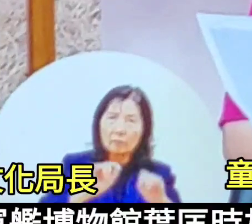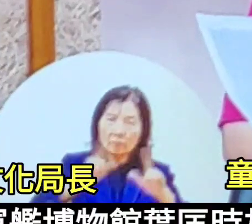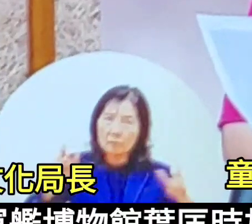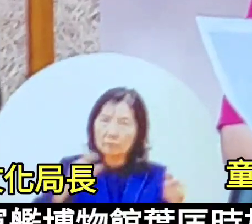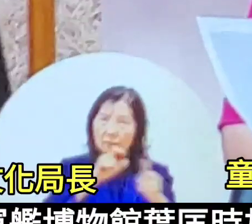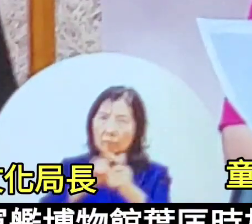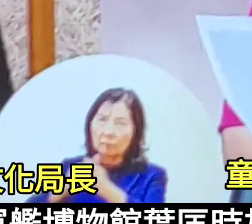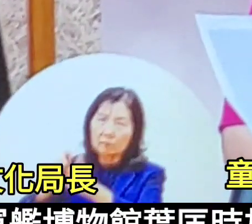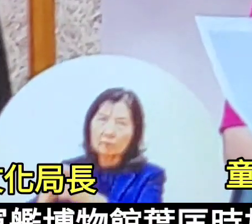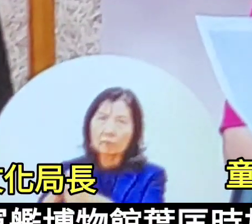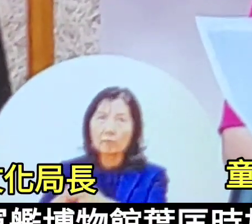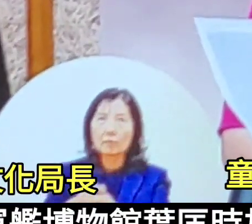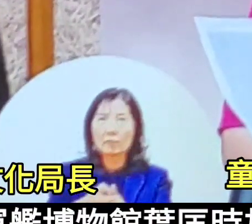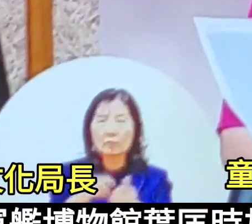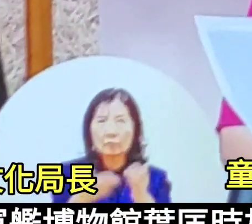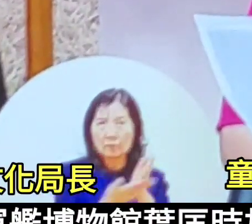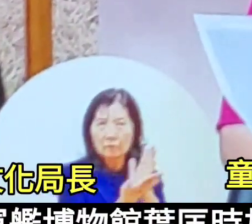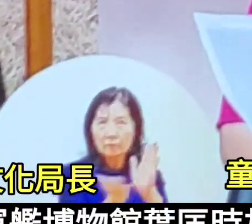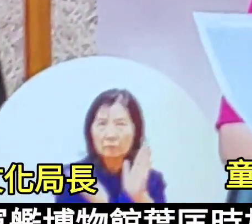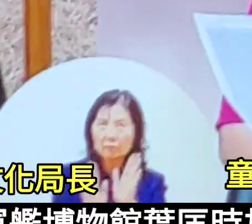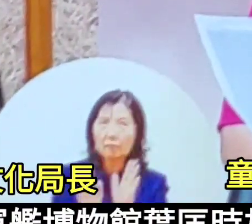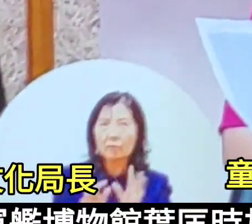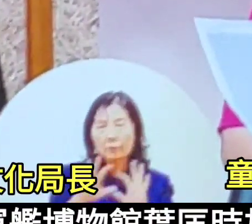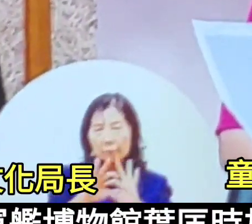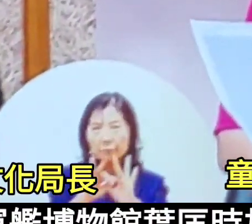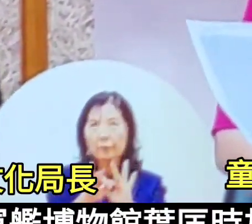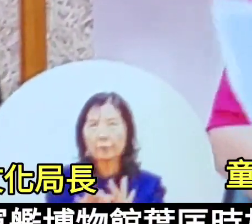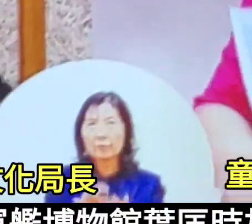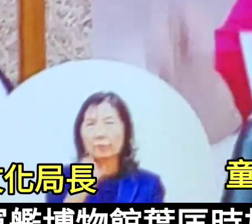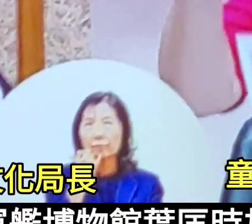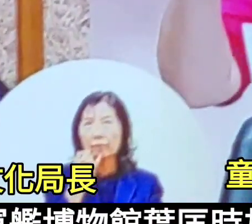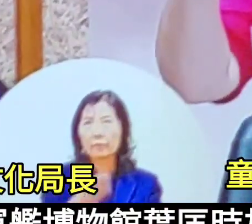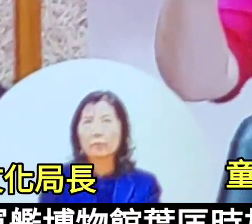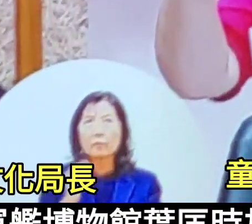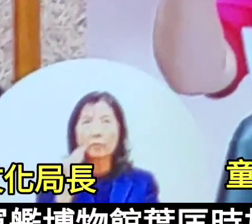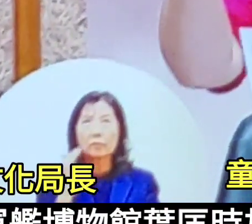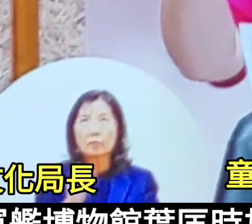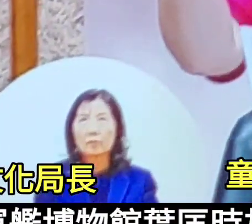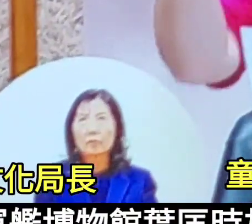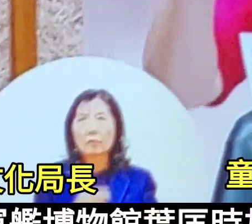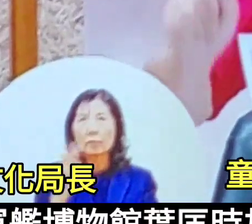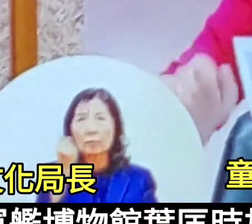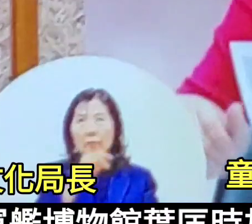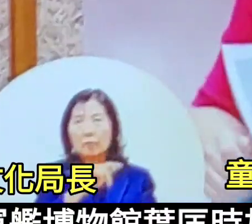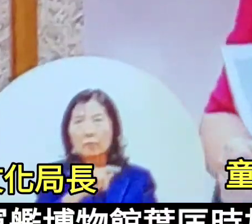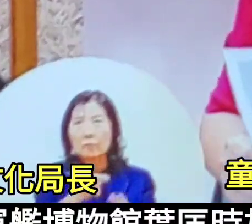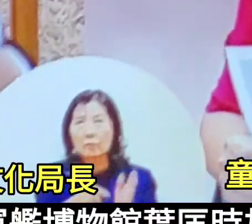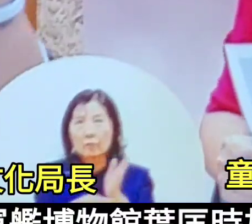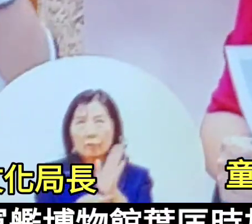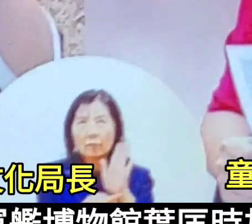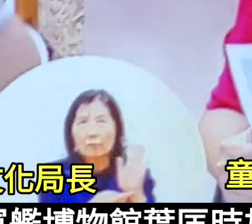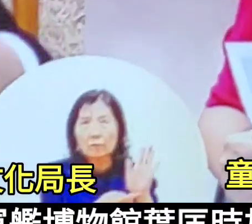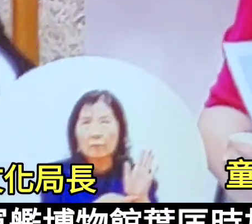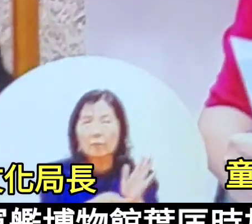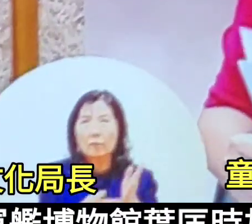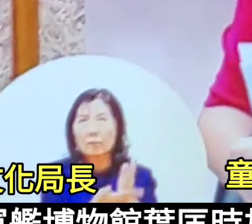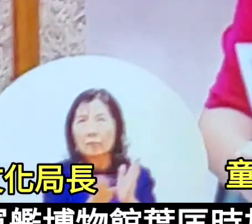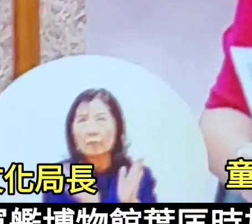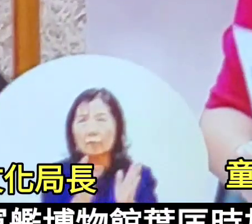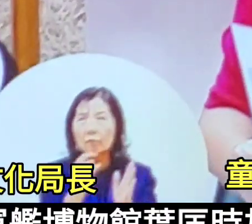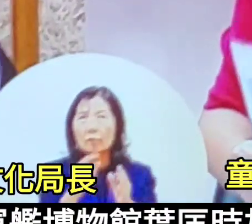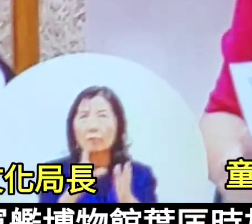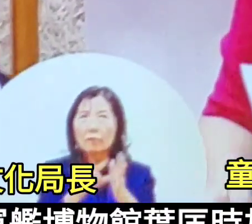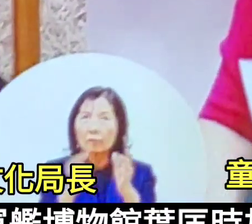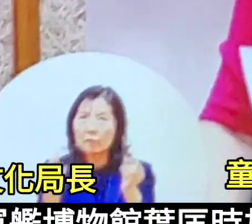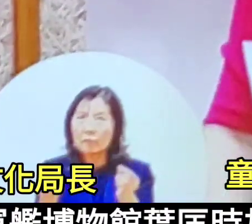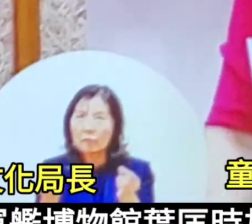有不同的策展来做它的延续。因为如果现在要一个 尝试，只有一段时间而已啊， 但是它可以有好几